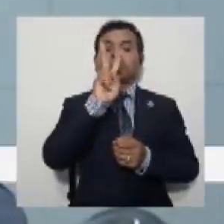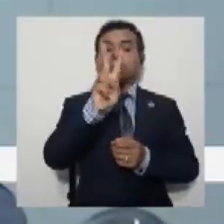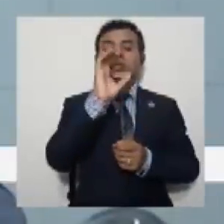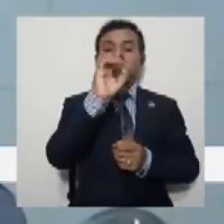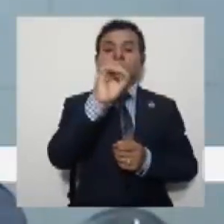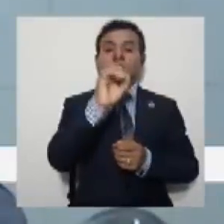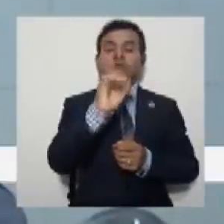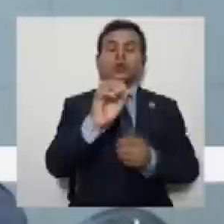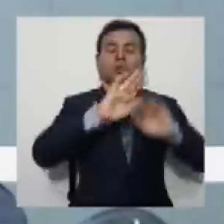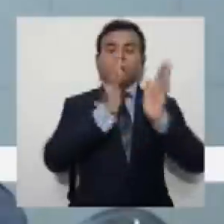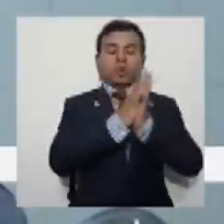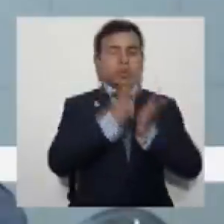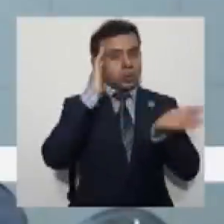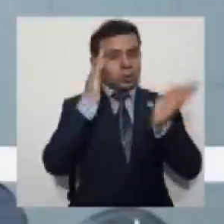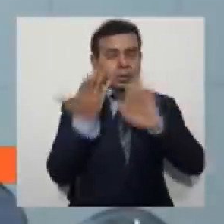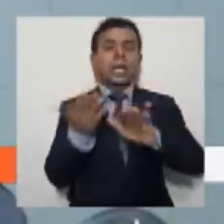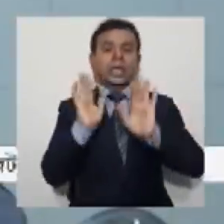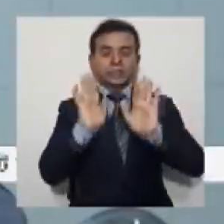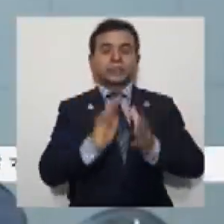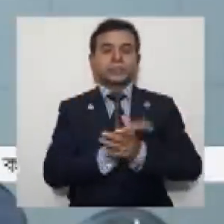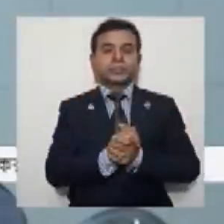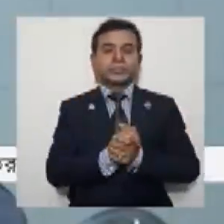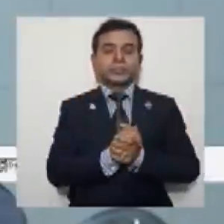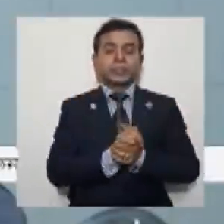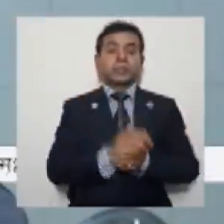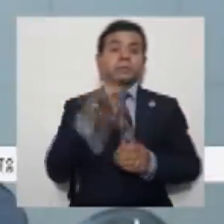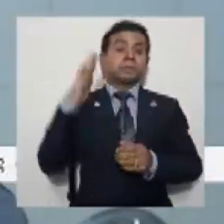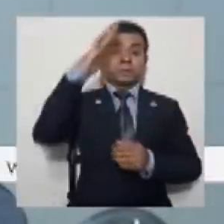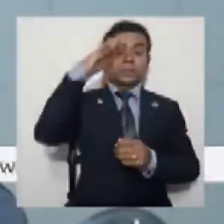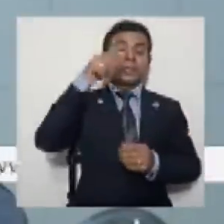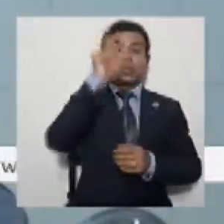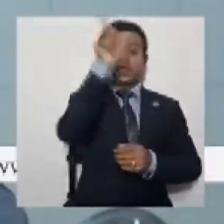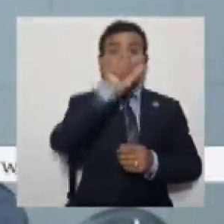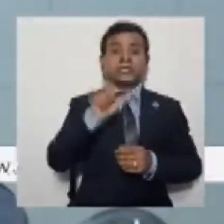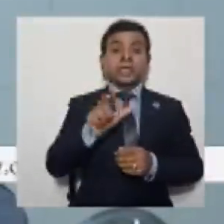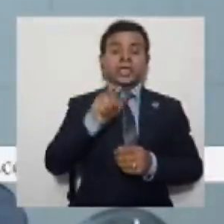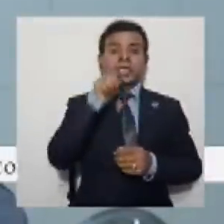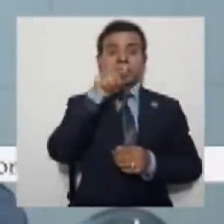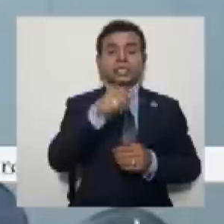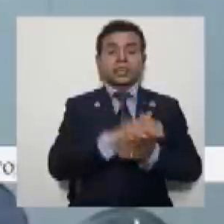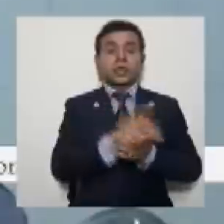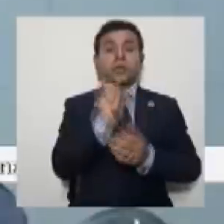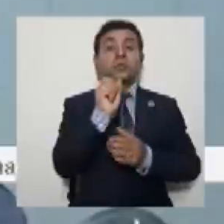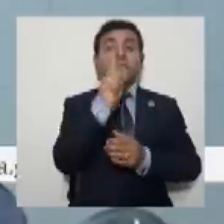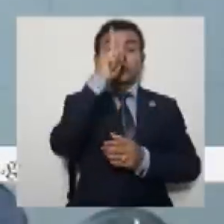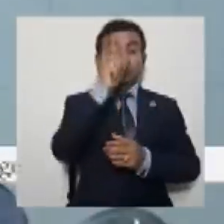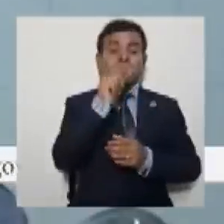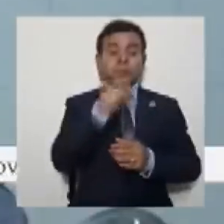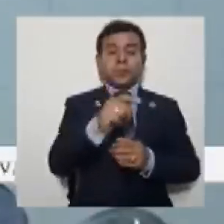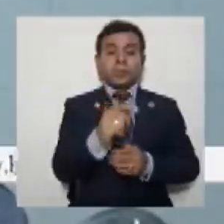ইতালিতে একই সময় প্রথম আক্রান্ত যখন হয় তার 45 দিনে আক্রান্ত হয়েছিল